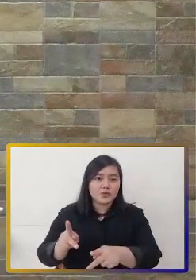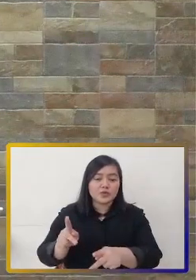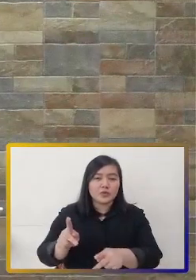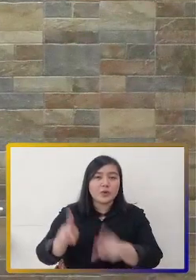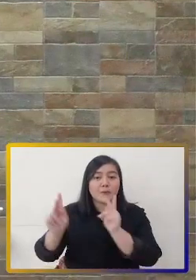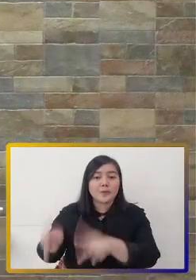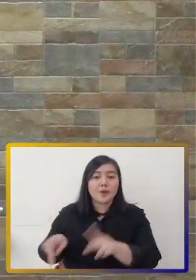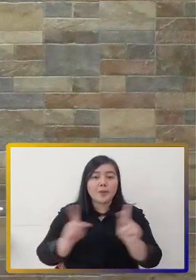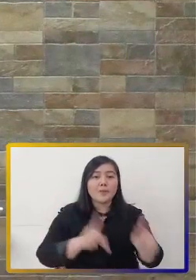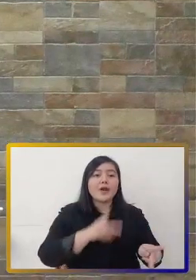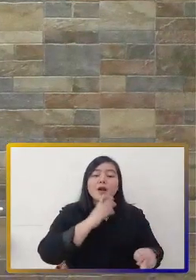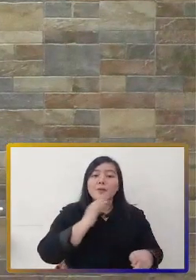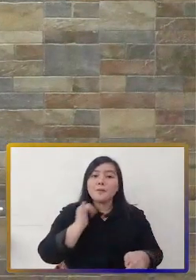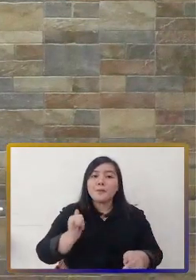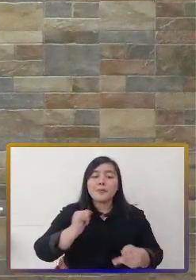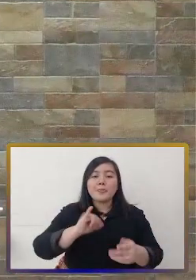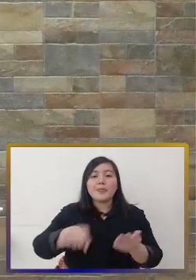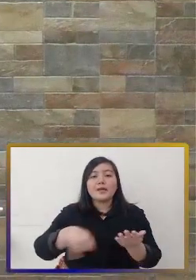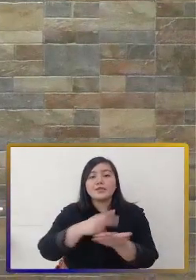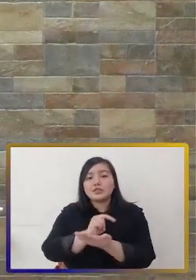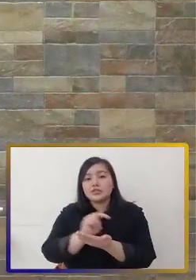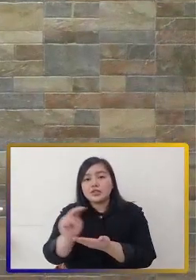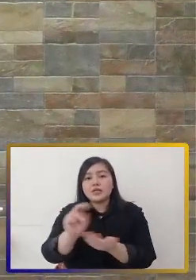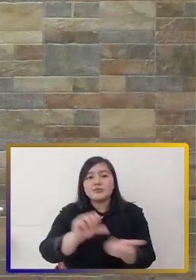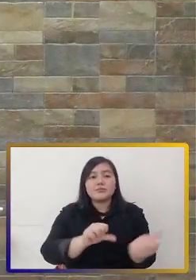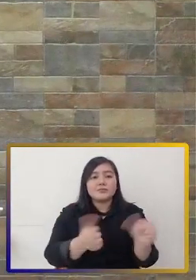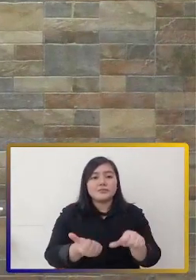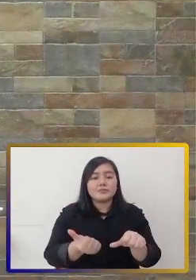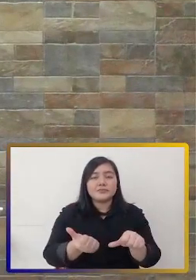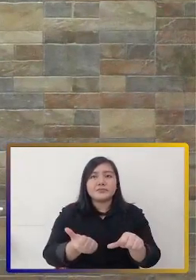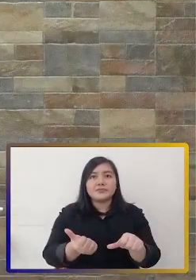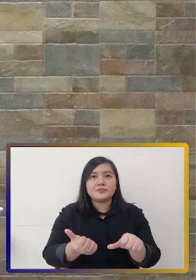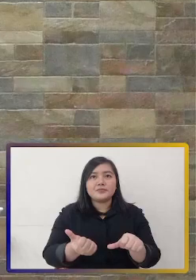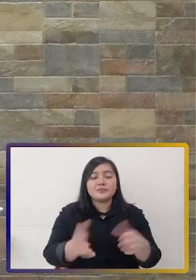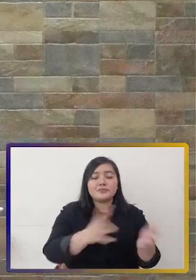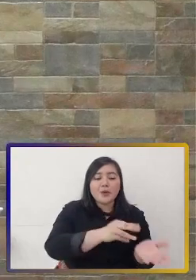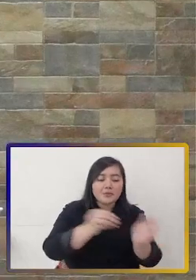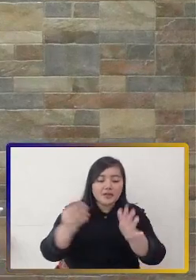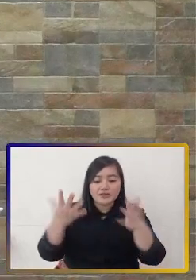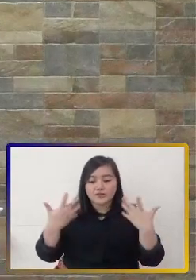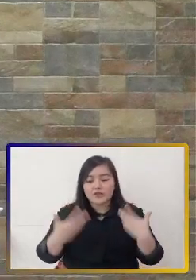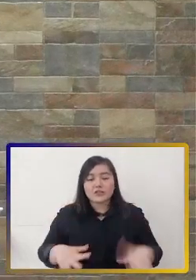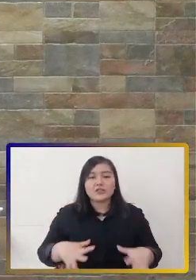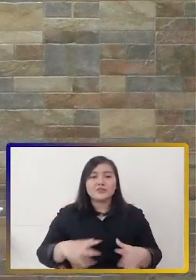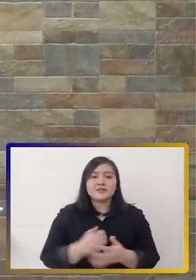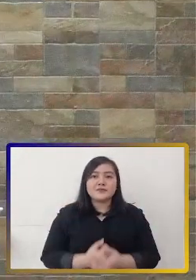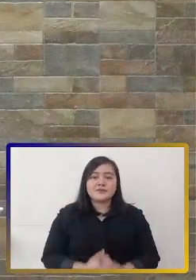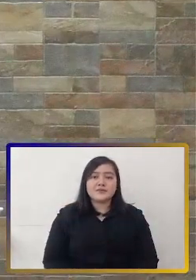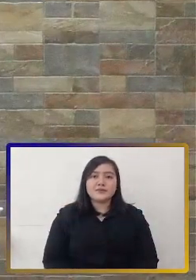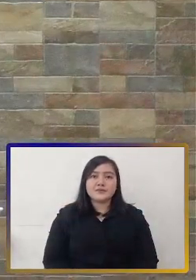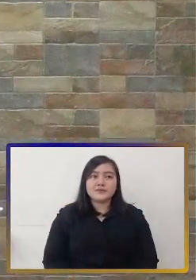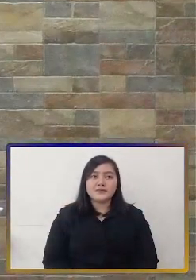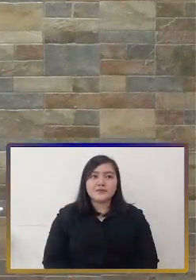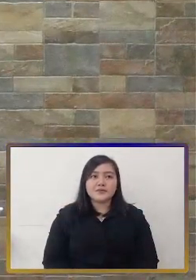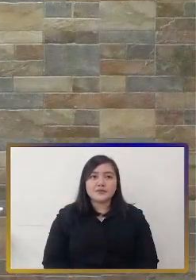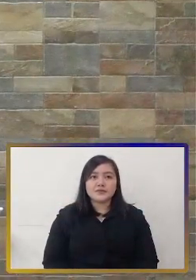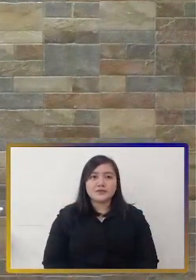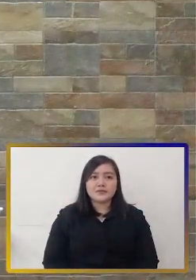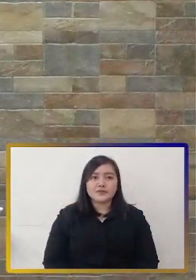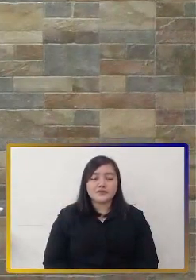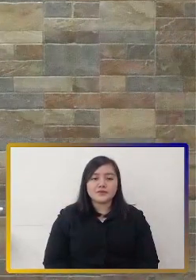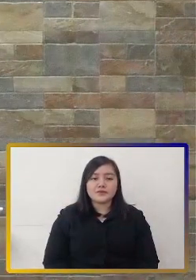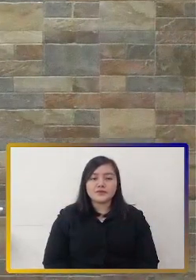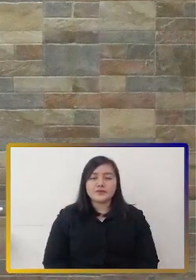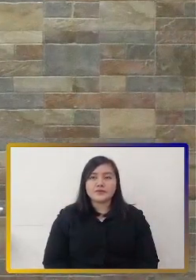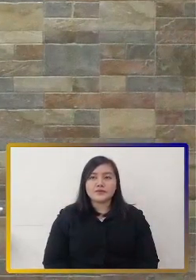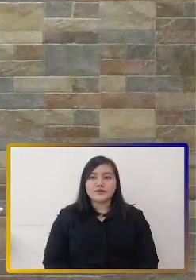the Baptist na kanyang binautismuhan. You see? Therefore, mga kapatid, at makikita pala natin dito, before I